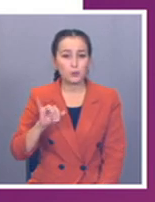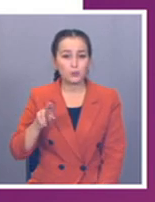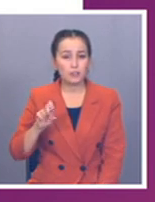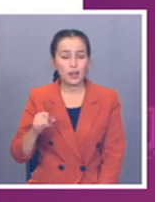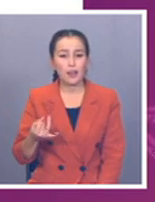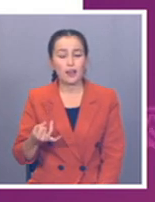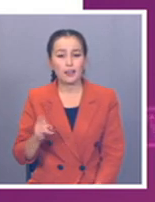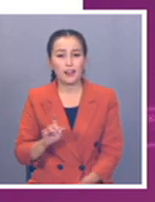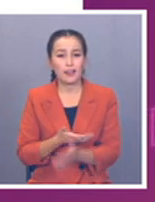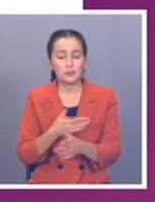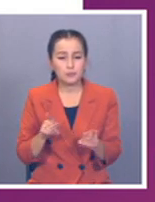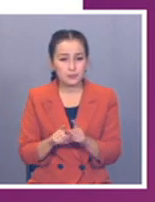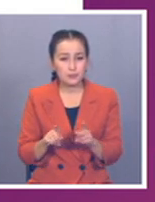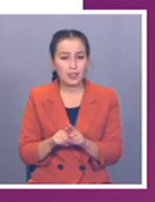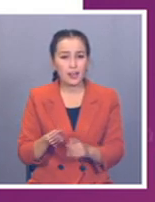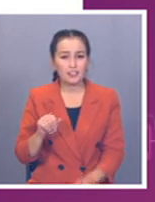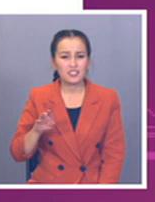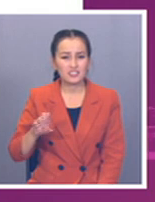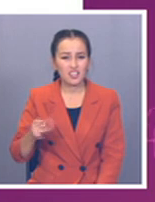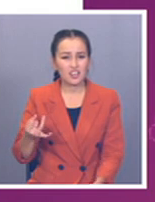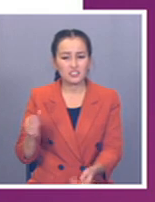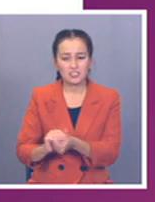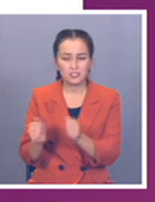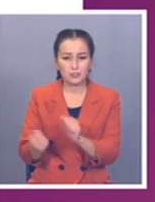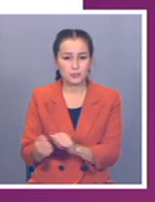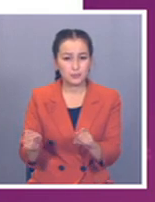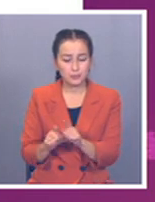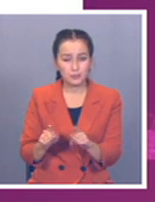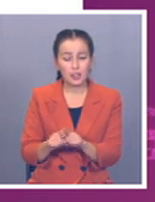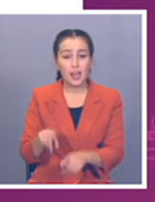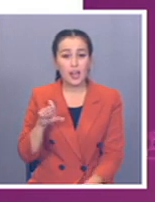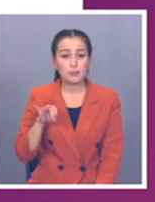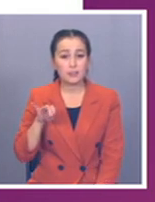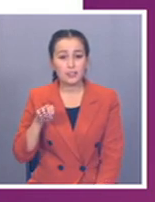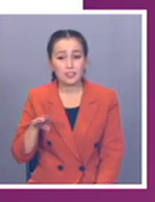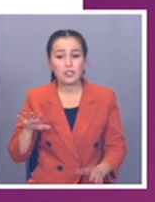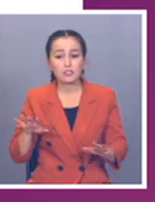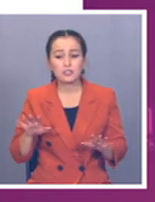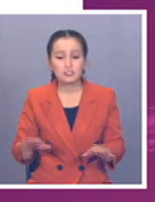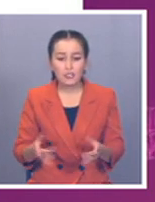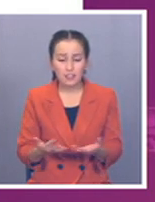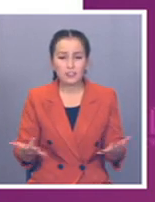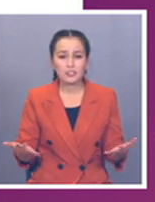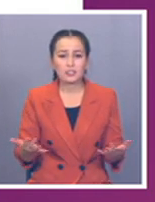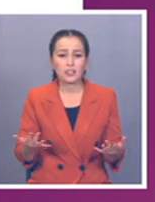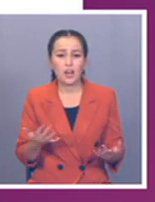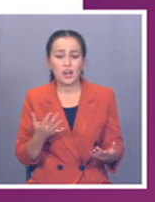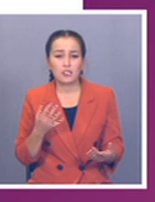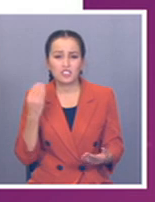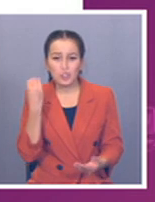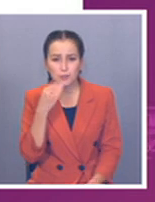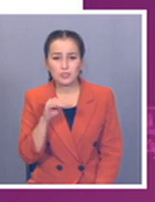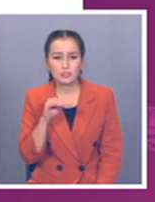тастай. Ал эпитет – заттың не құбылыстың айрықша сипаты мен сапасын анықтап,